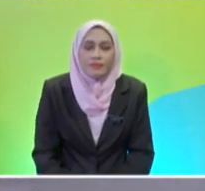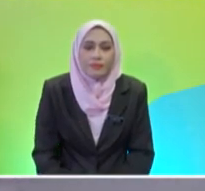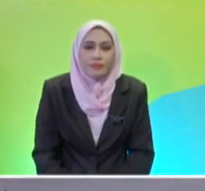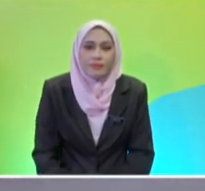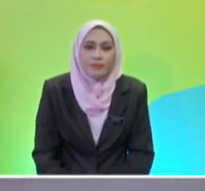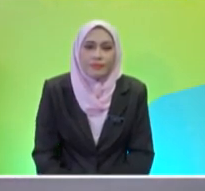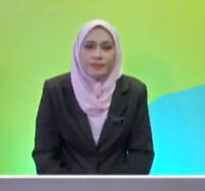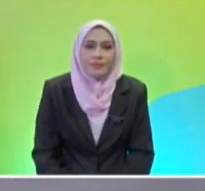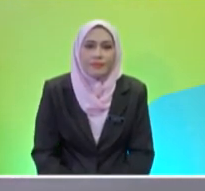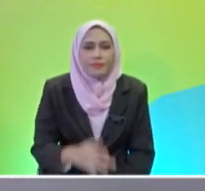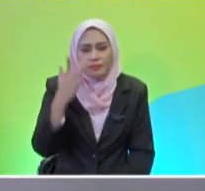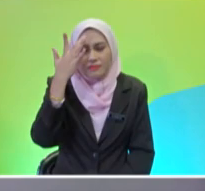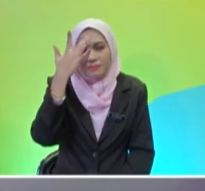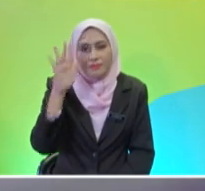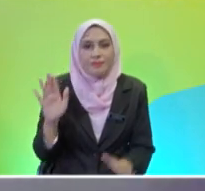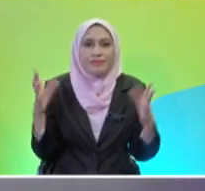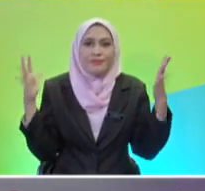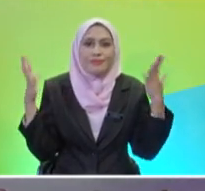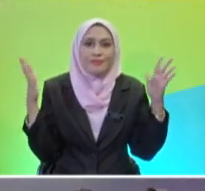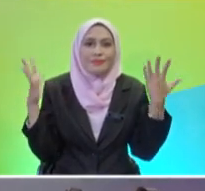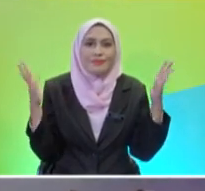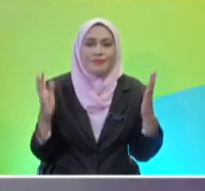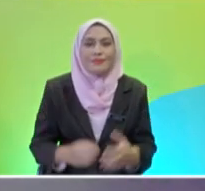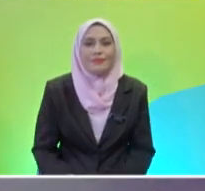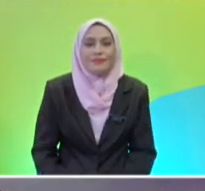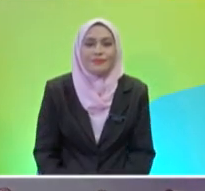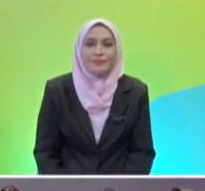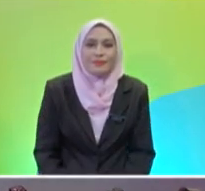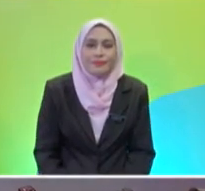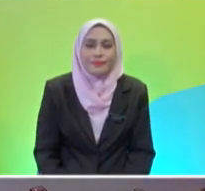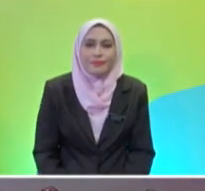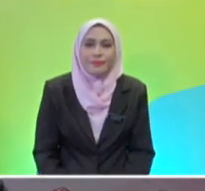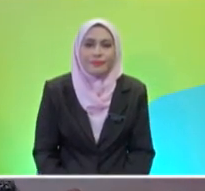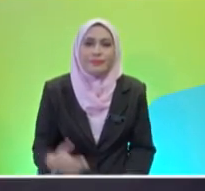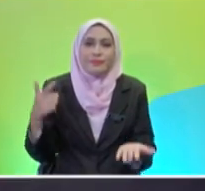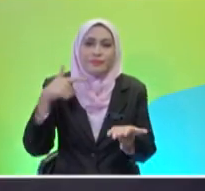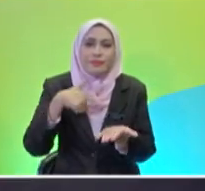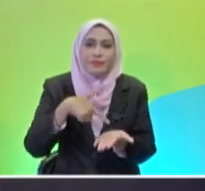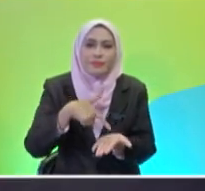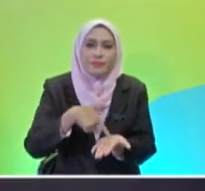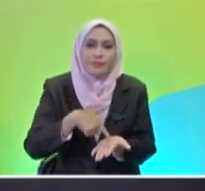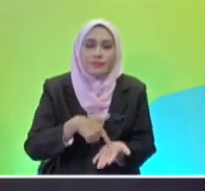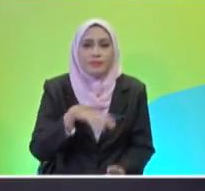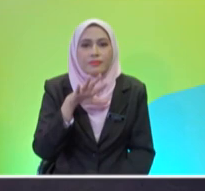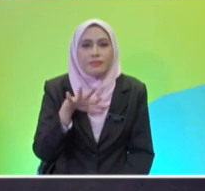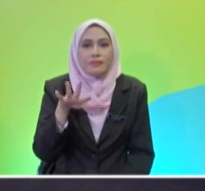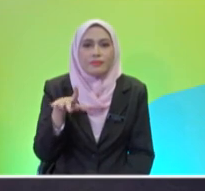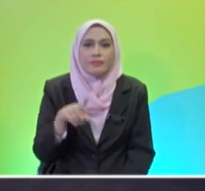Ya, pandai bagi tepukan dekat kakak Ria kita. Okey, seterusnya kita nak mengeja.